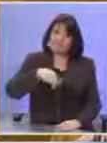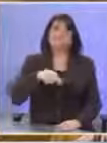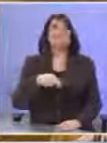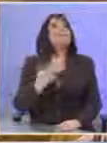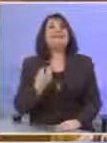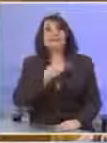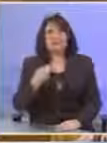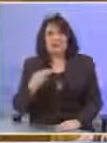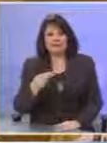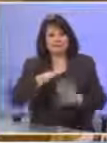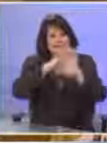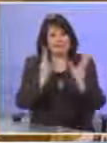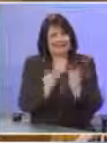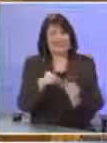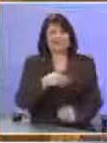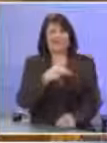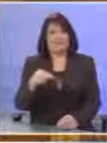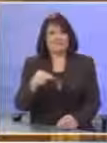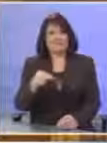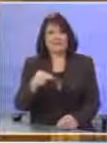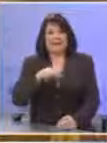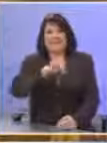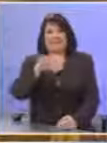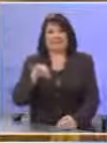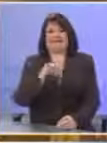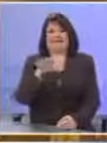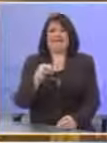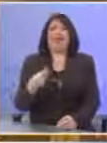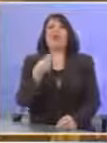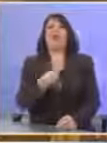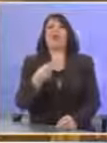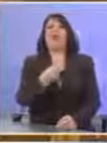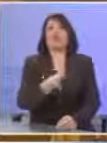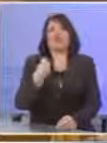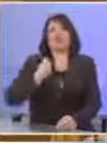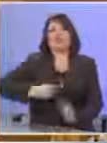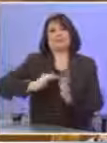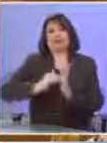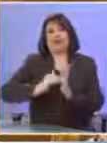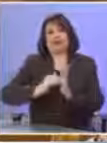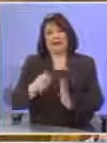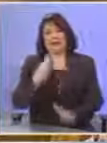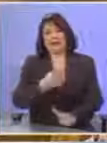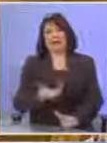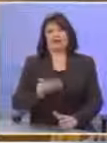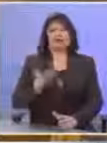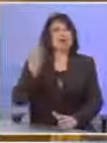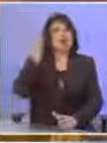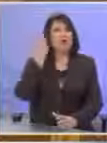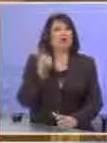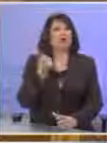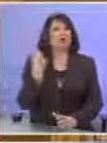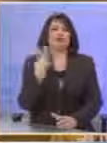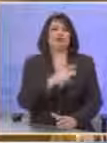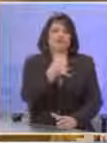Αν το δούμε συνολικότερα, αυτά τα ψίχουλα παρηγοριάς στους δημοσίους υπαλλήλους θα στοιχίσουν σύμφωνα με τη δική